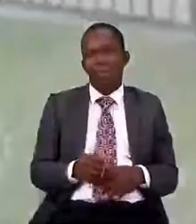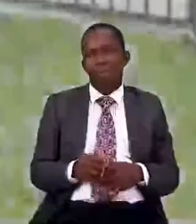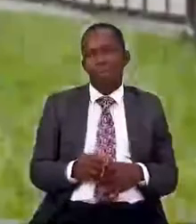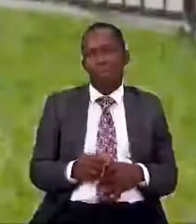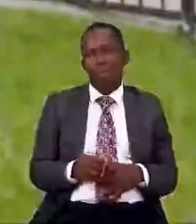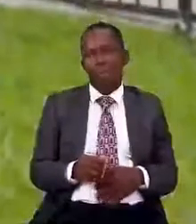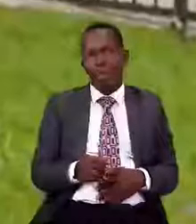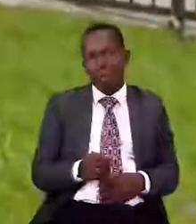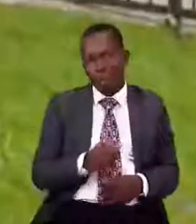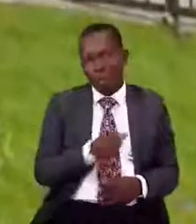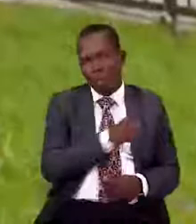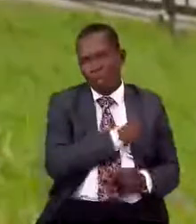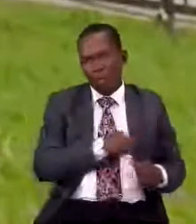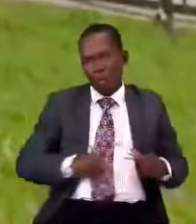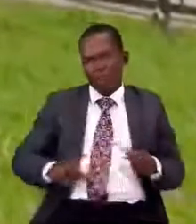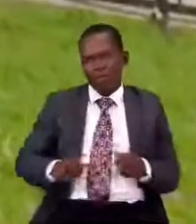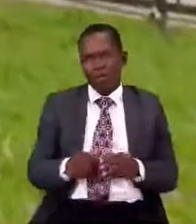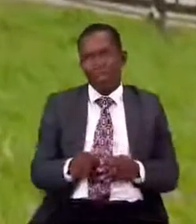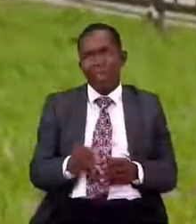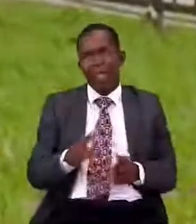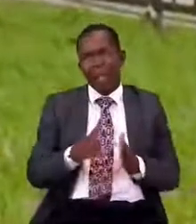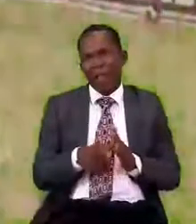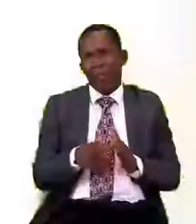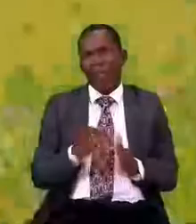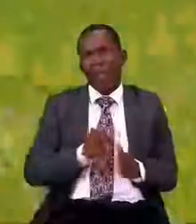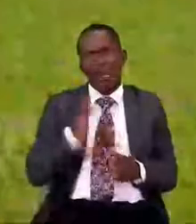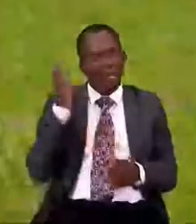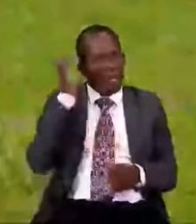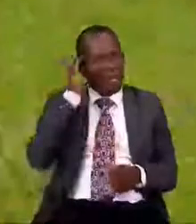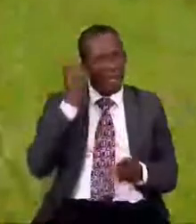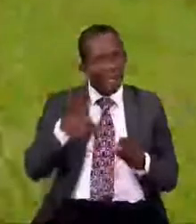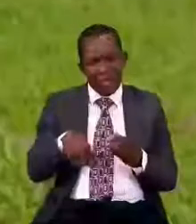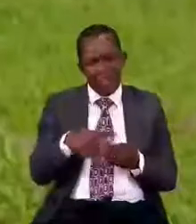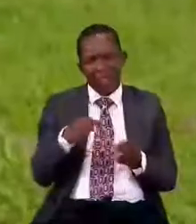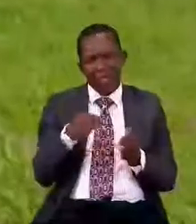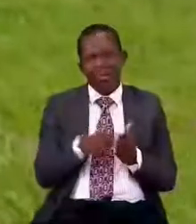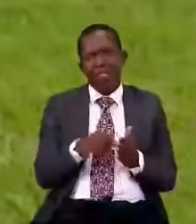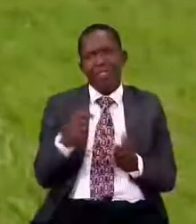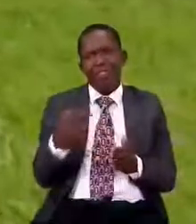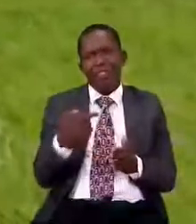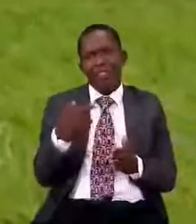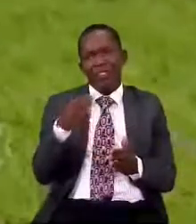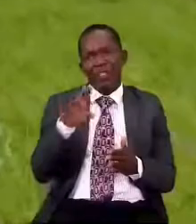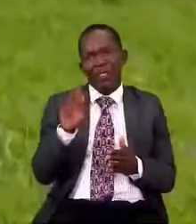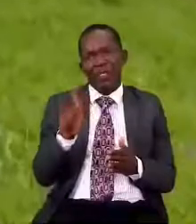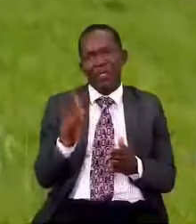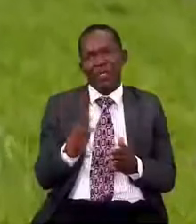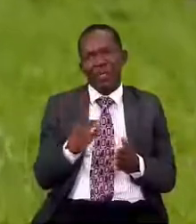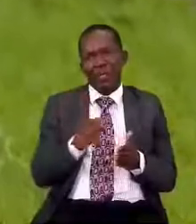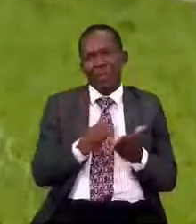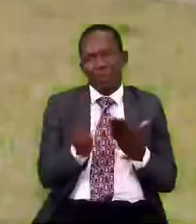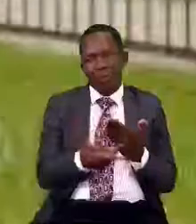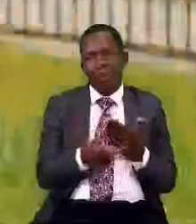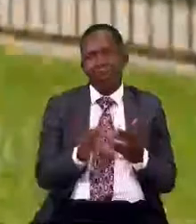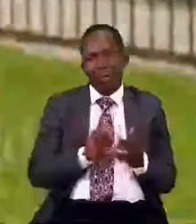publicitaire qu'il y a une croisade. J'ai décidé d'être à la croisade afin d'être guéri. Par